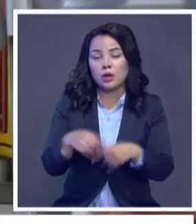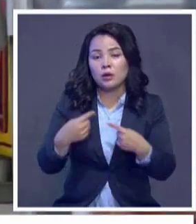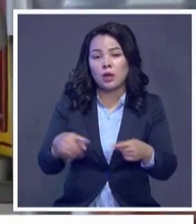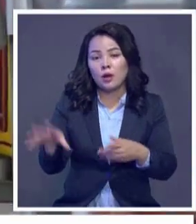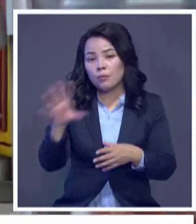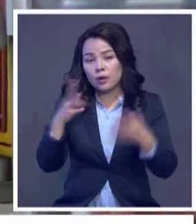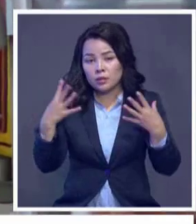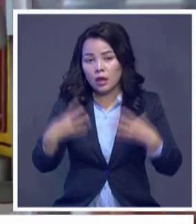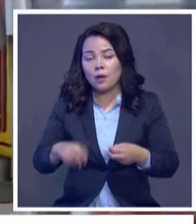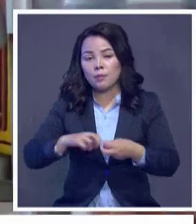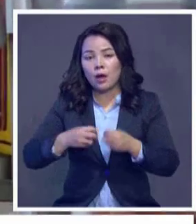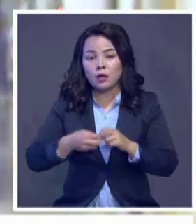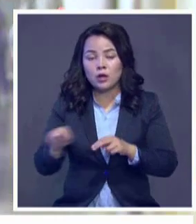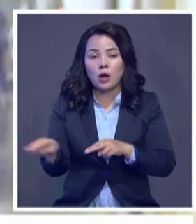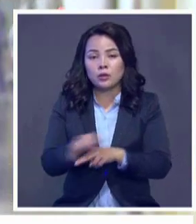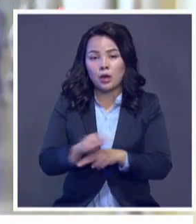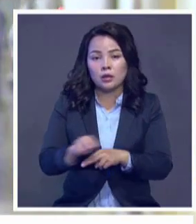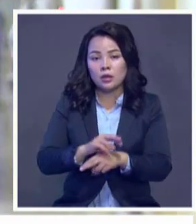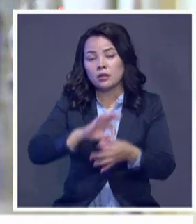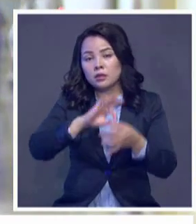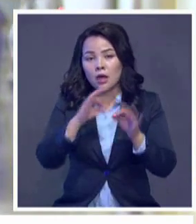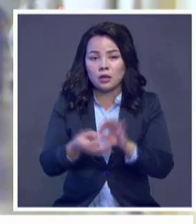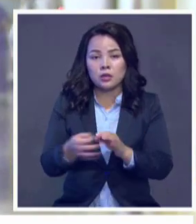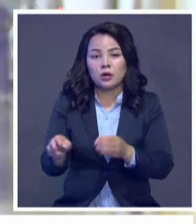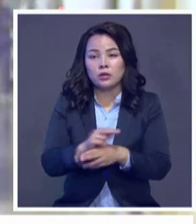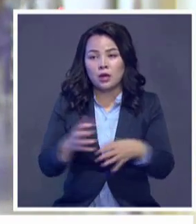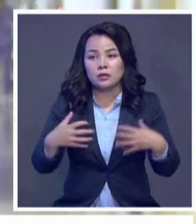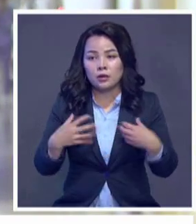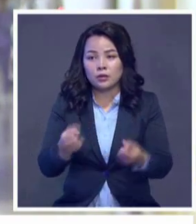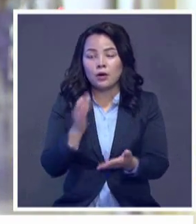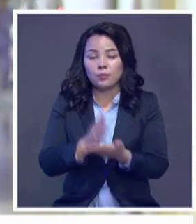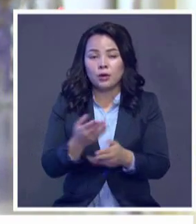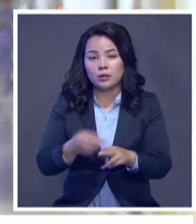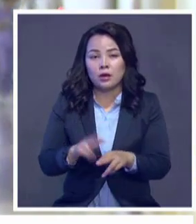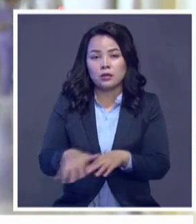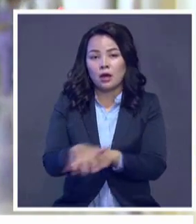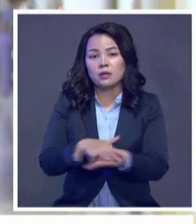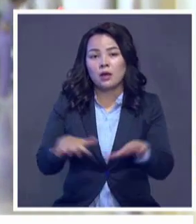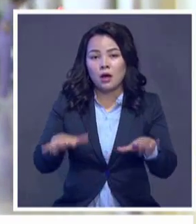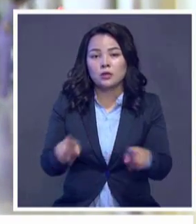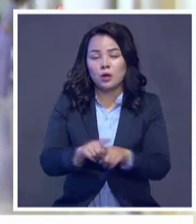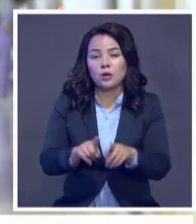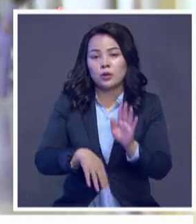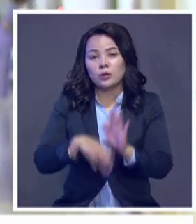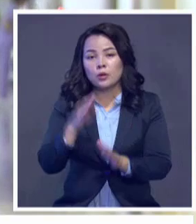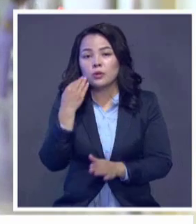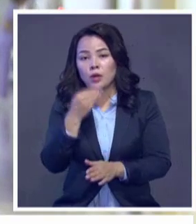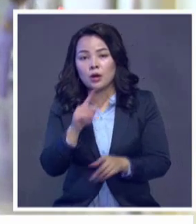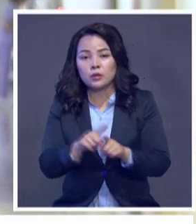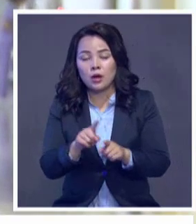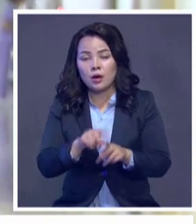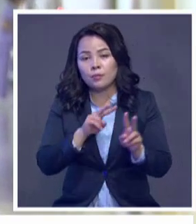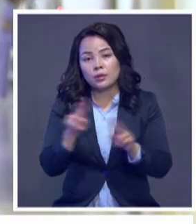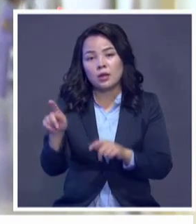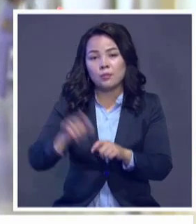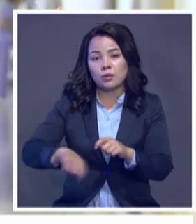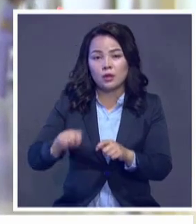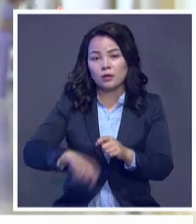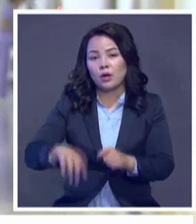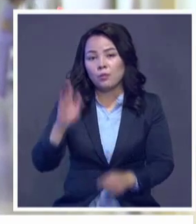бүкіл ағзасынан ауытқушылықтарды байқадық. Ал оның осы жердегі емі аяқталған соң, қал жағдайын өзіміз бақылаймыз.